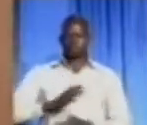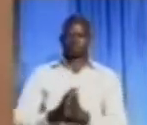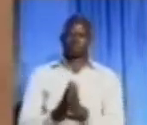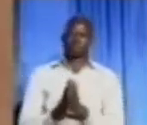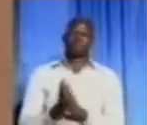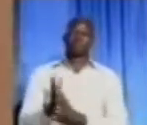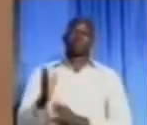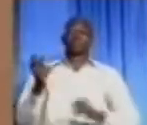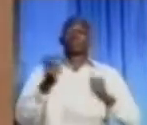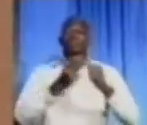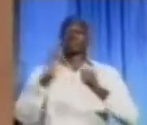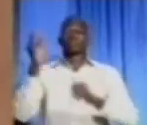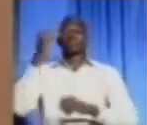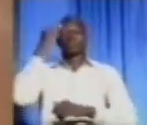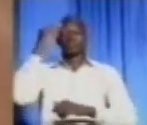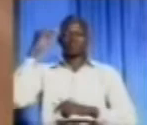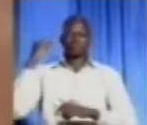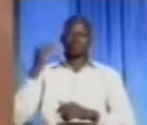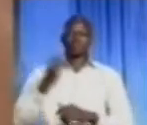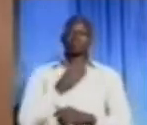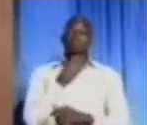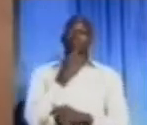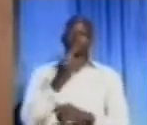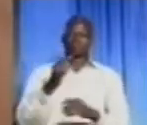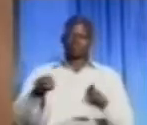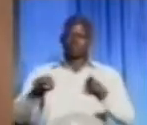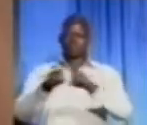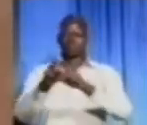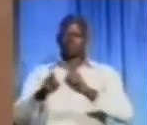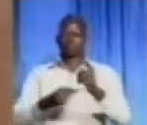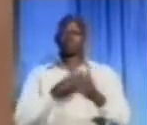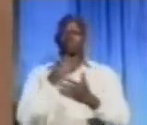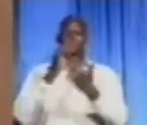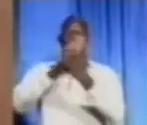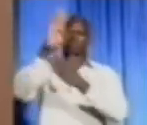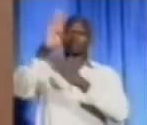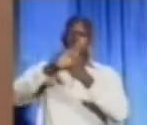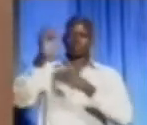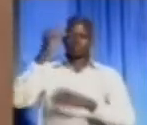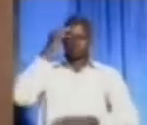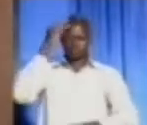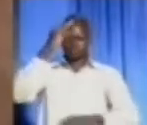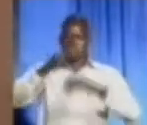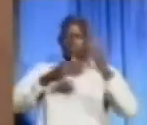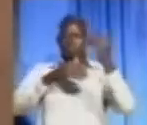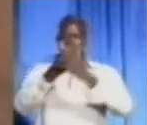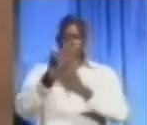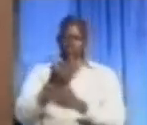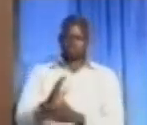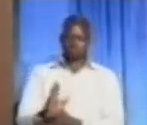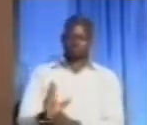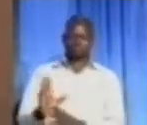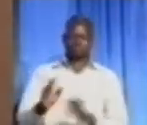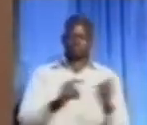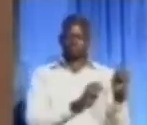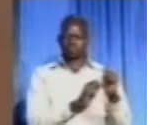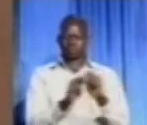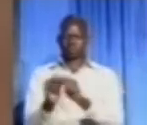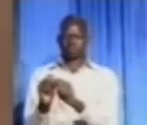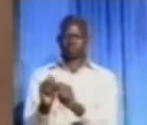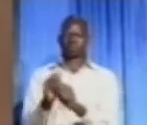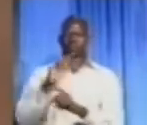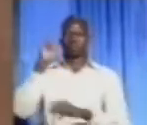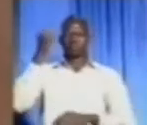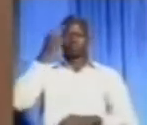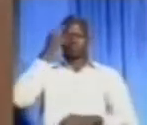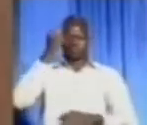Le Premier ministre l'a déjà dit, c'est aussi ressorti dans le bilan du ministère des Infrastructures, du Désenclavement et des Transports. Le